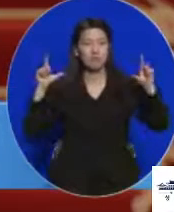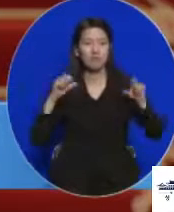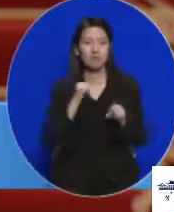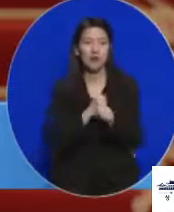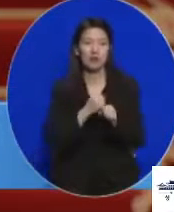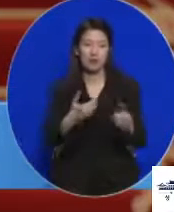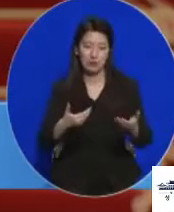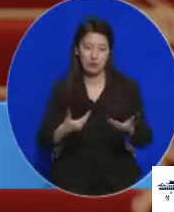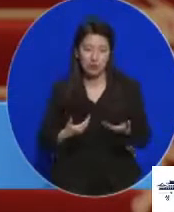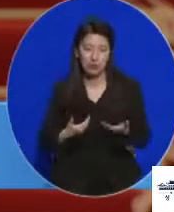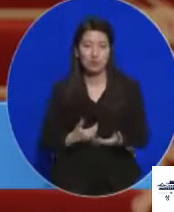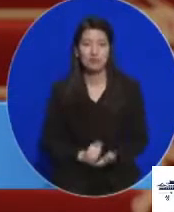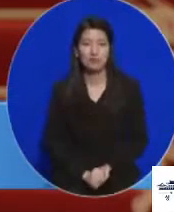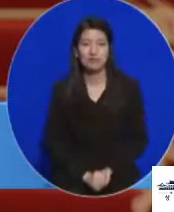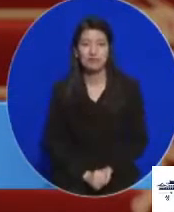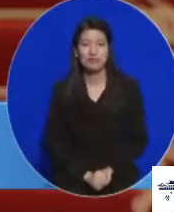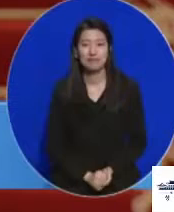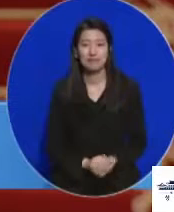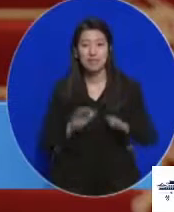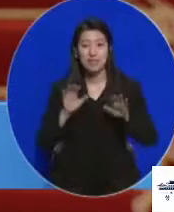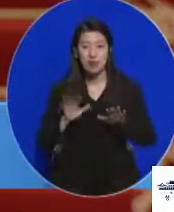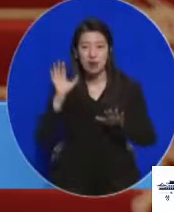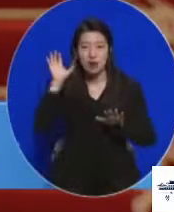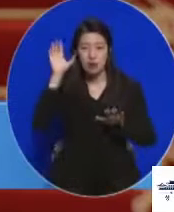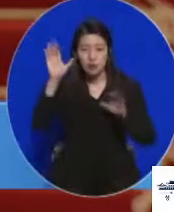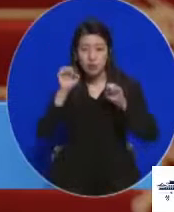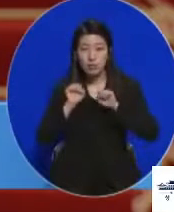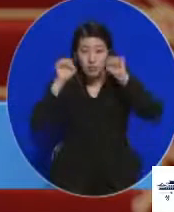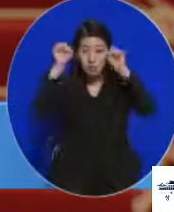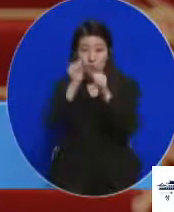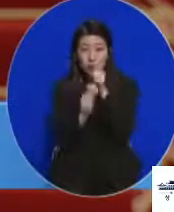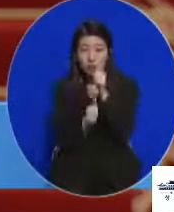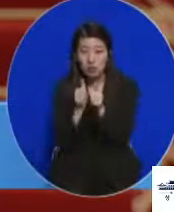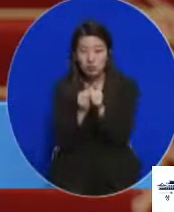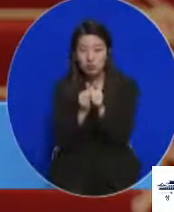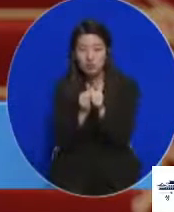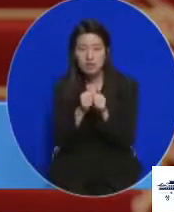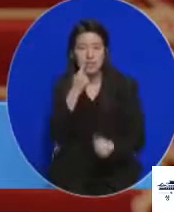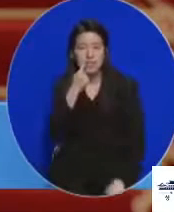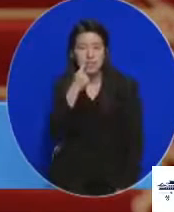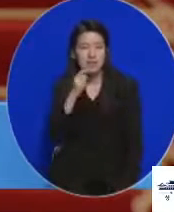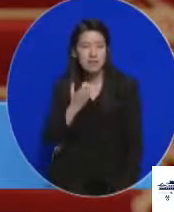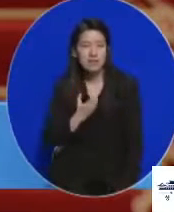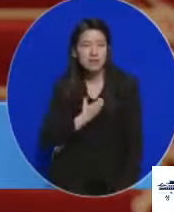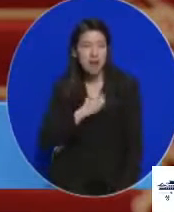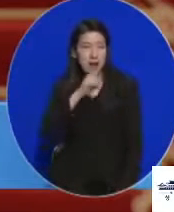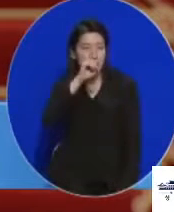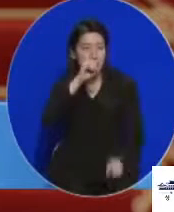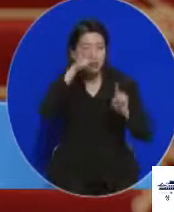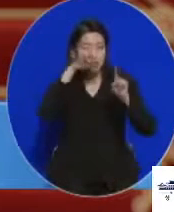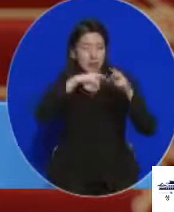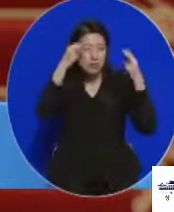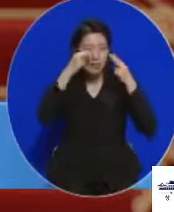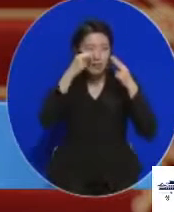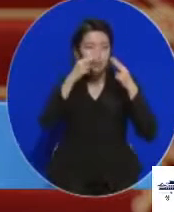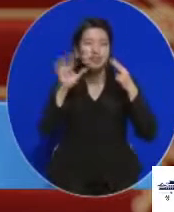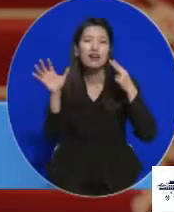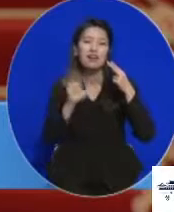이제는 매 자리 중요한 시대는 지났습니다 함께 즐기는 시대입니다